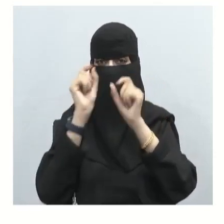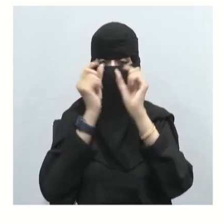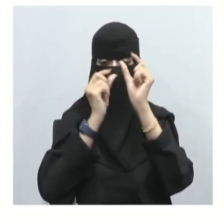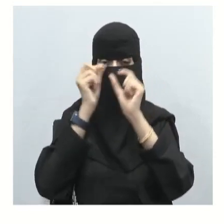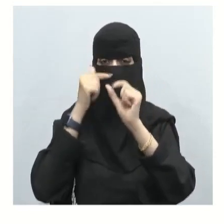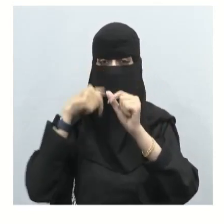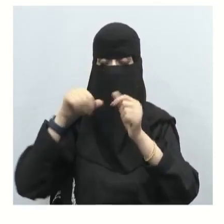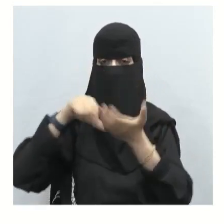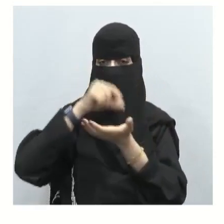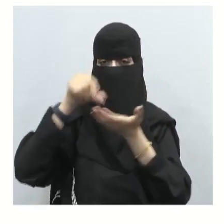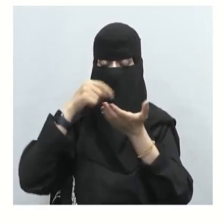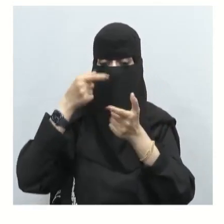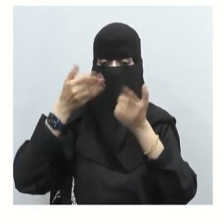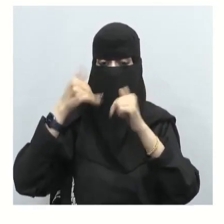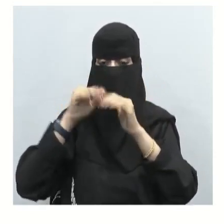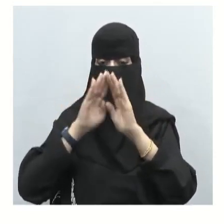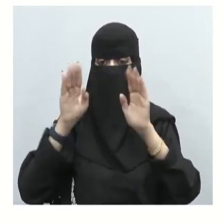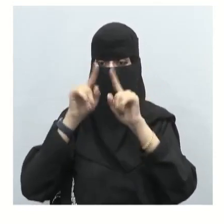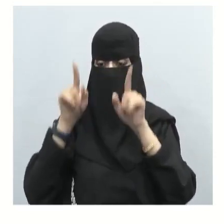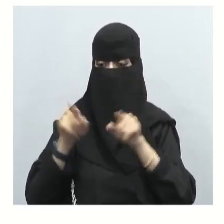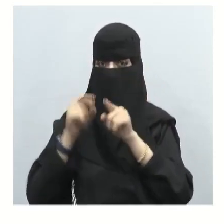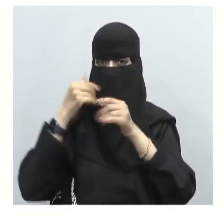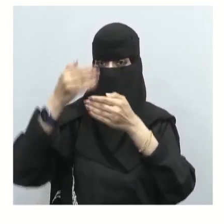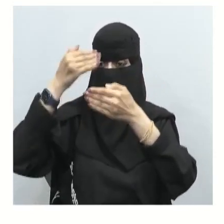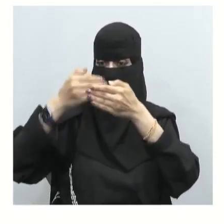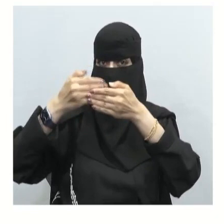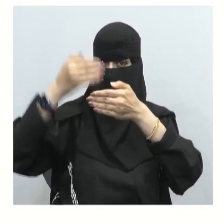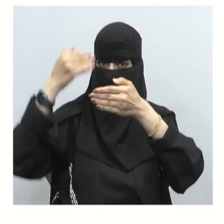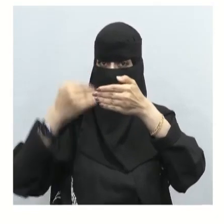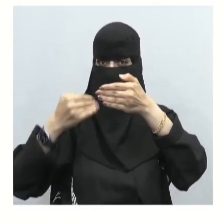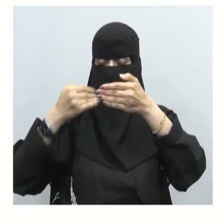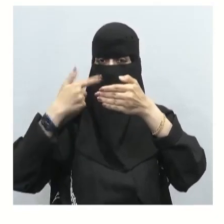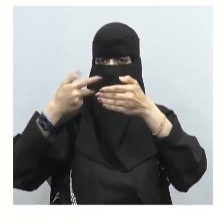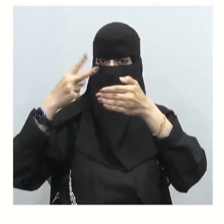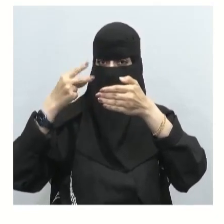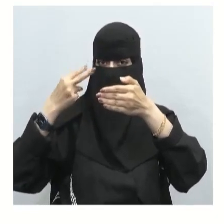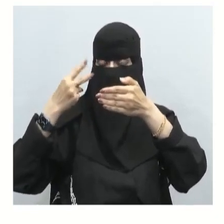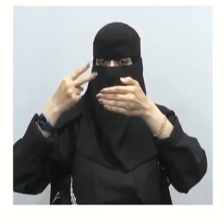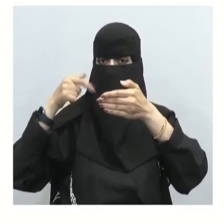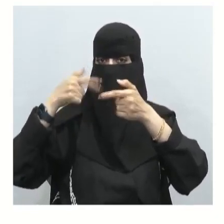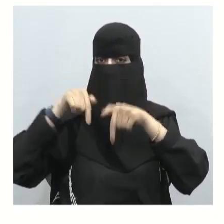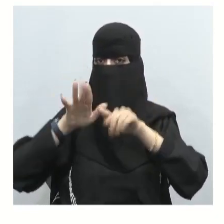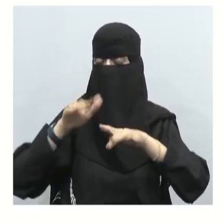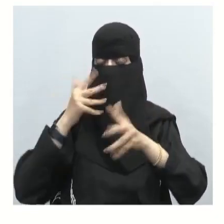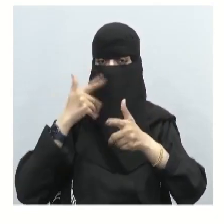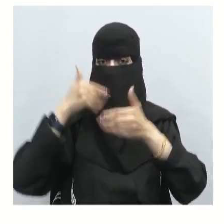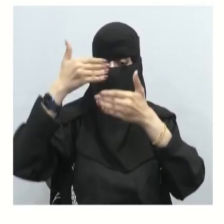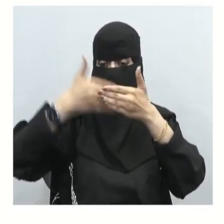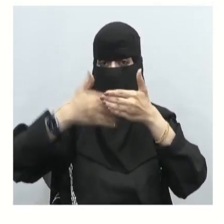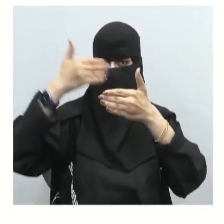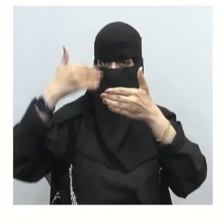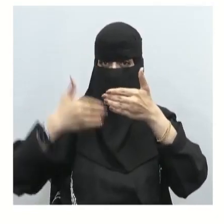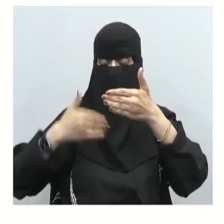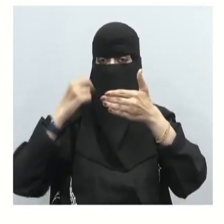ثم نضع مرشح استقطاب فوق مرشح الاستقطاب الاخر في هذه الحاله نضع المرشح فوق